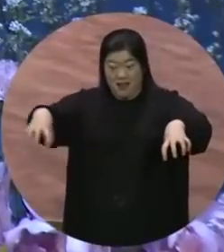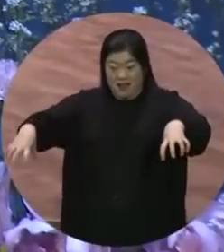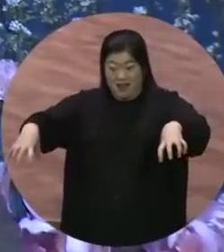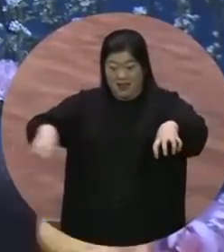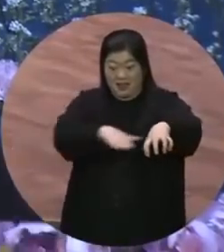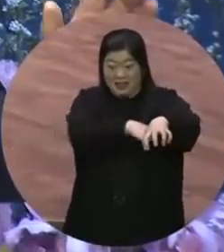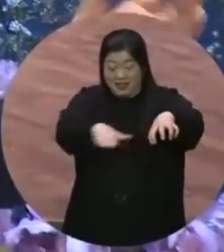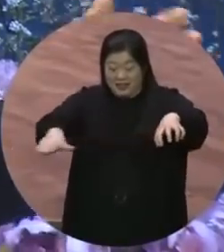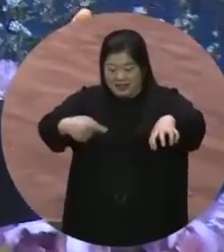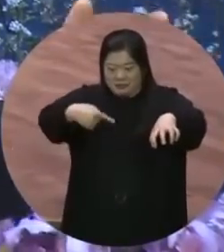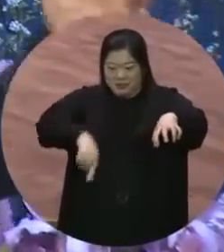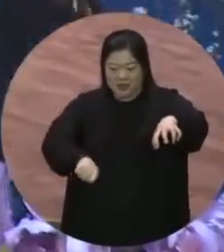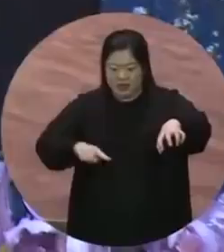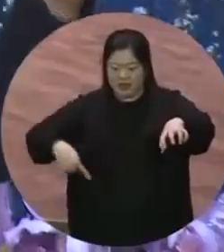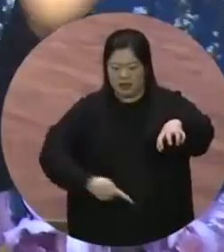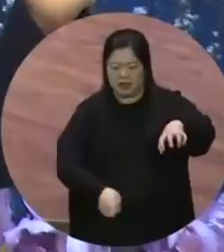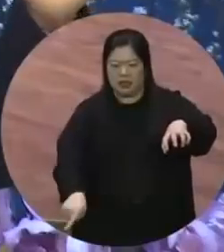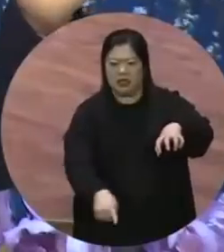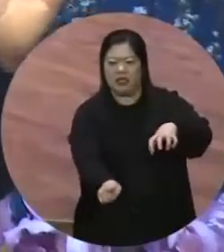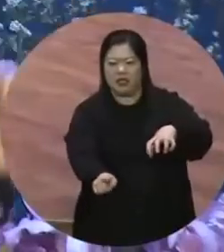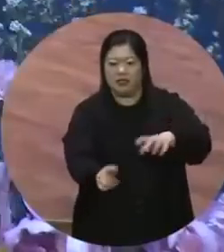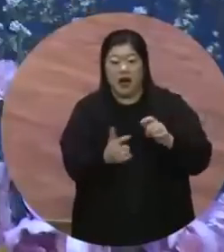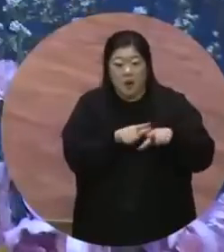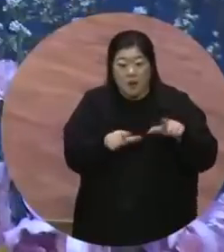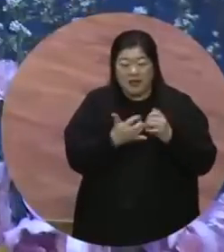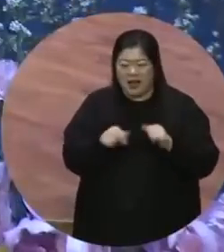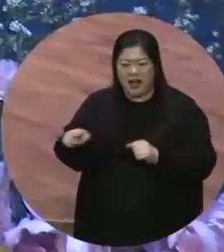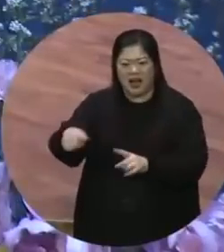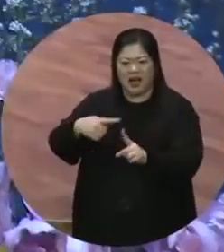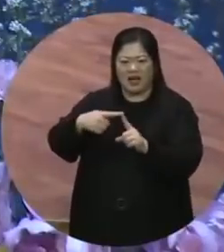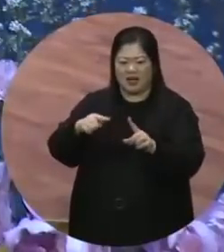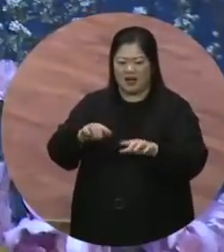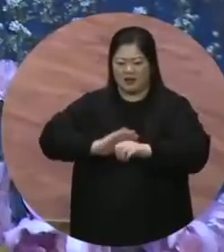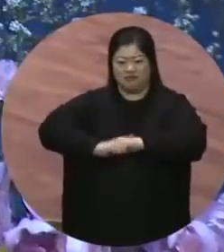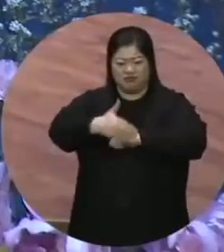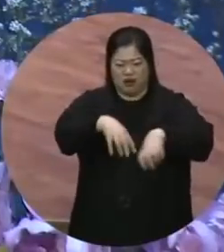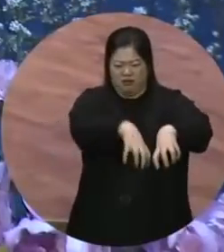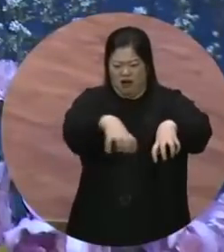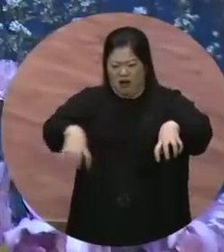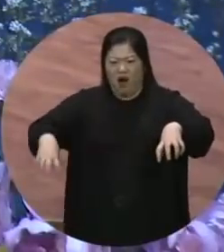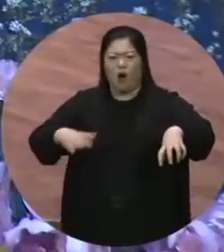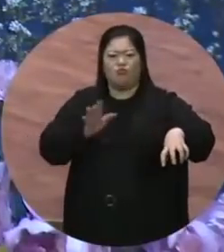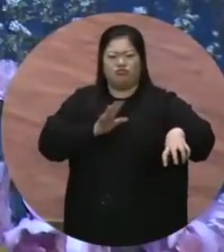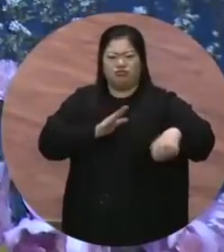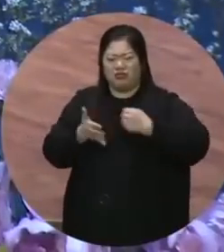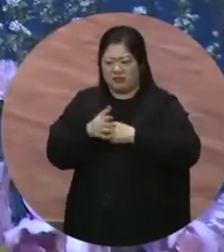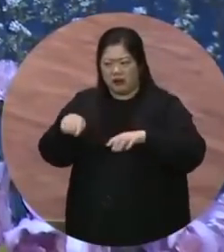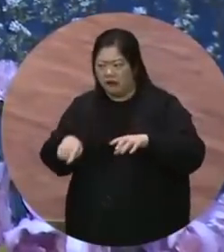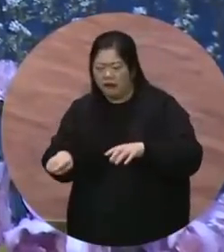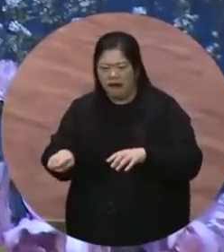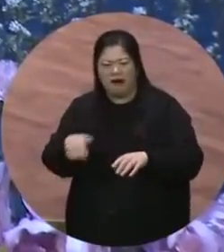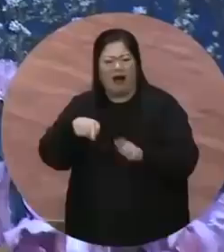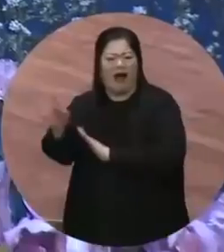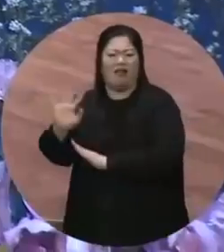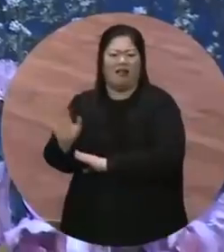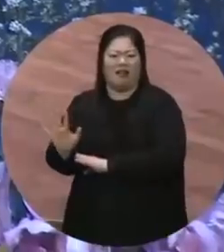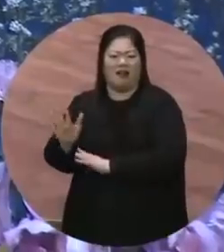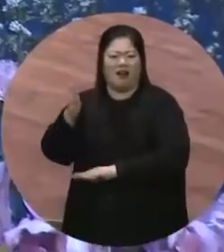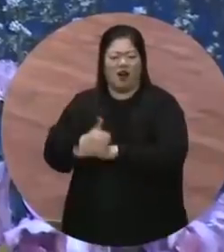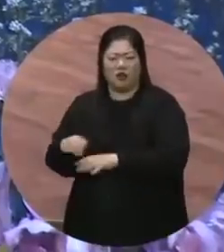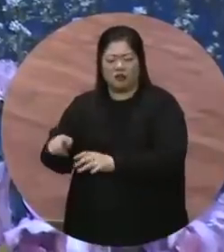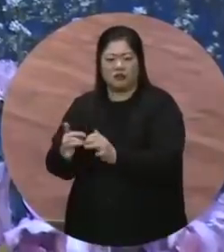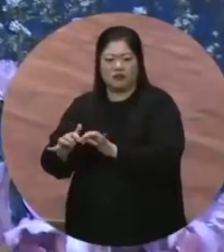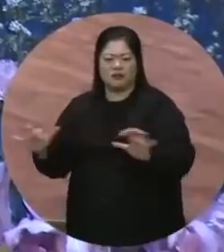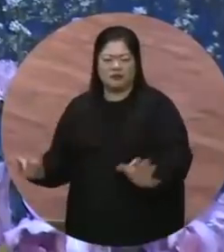그 사람들을 올 수가 없어. 공동묘지니까. 공동묘지 밑에 그 지하 교회가 있어요. 지하 무덤이. 300년